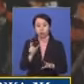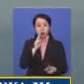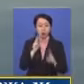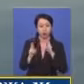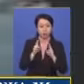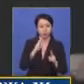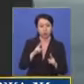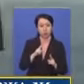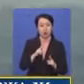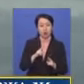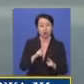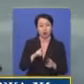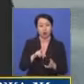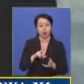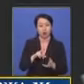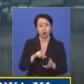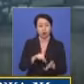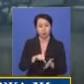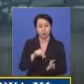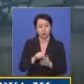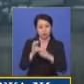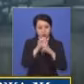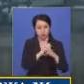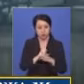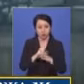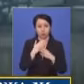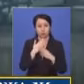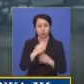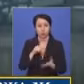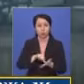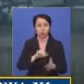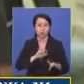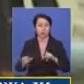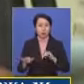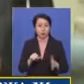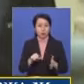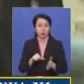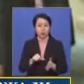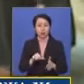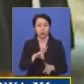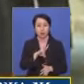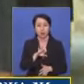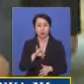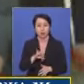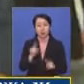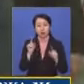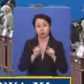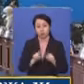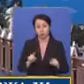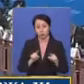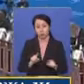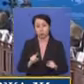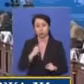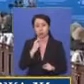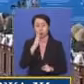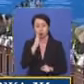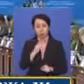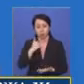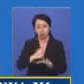конференции, выступив с видеообращением к участникам мероприятия. В своем выступлении Нурсултан Назарбаев особенно подчеркнул, что,